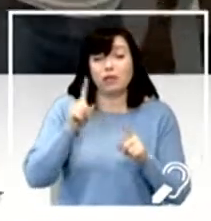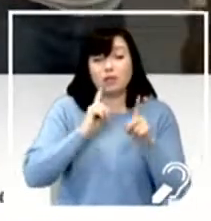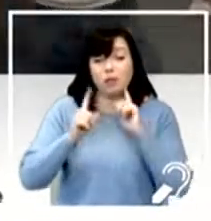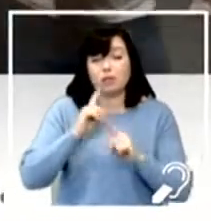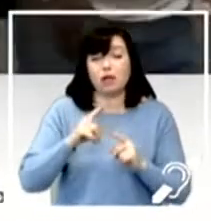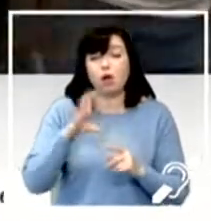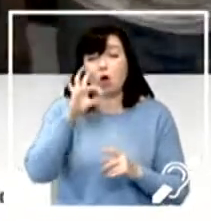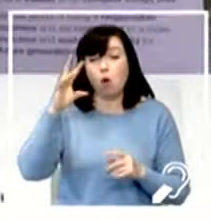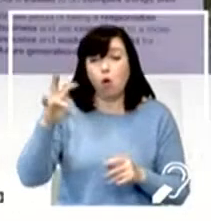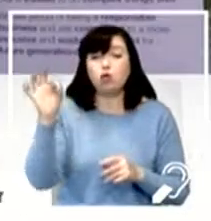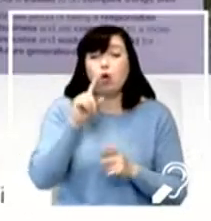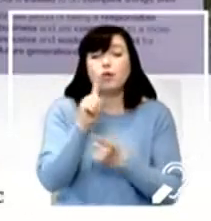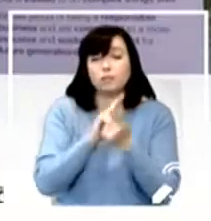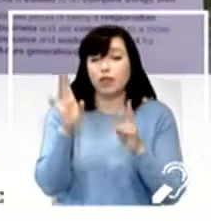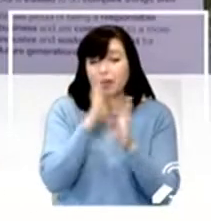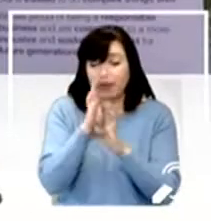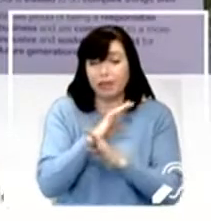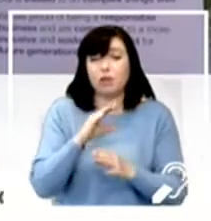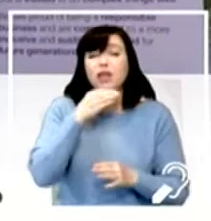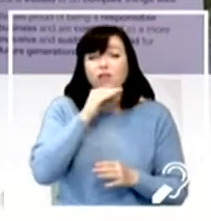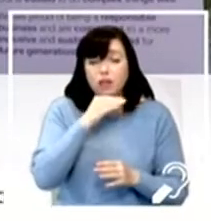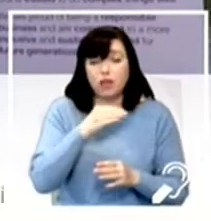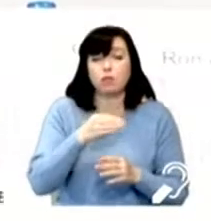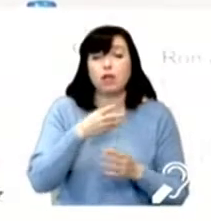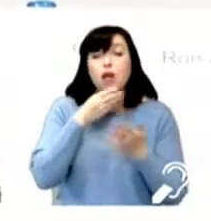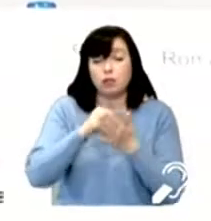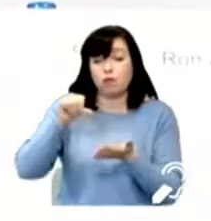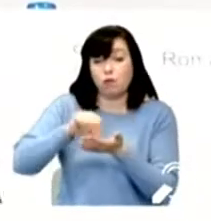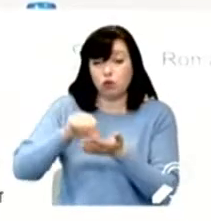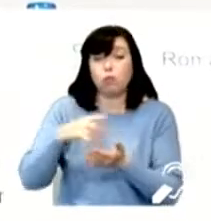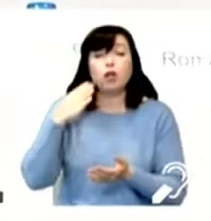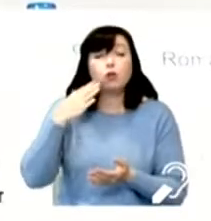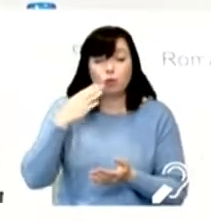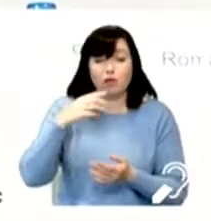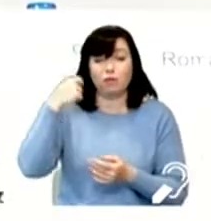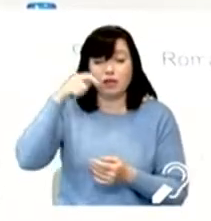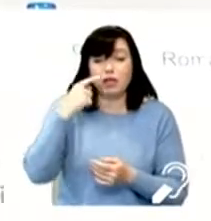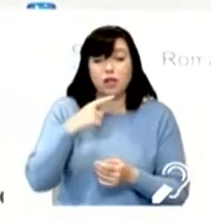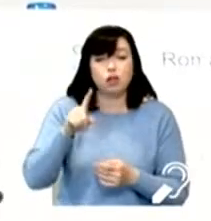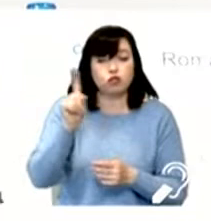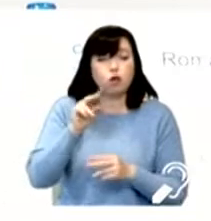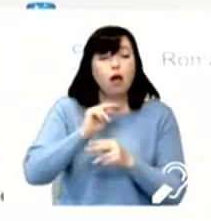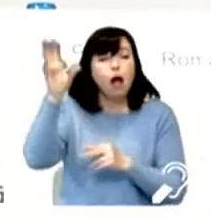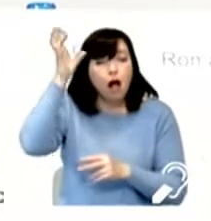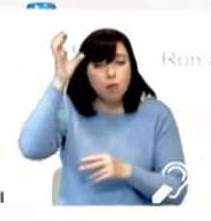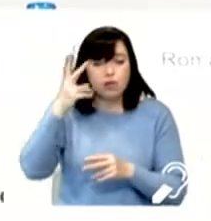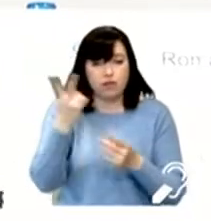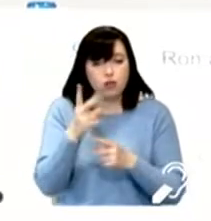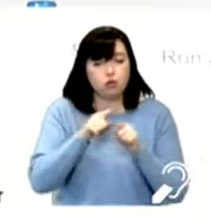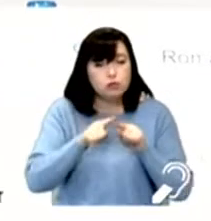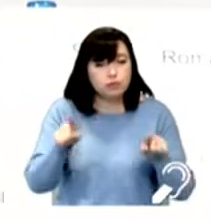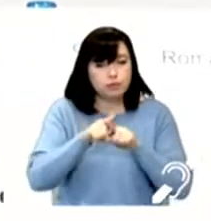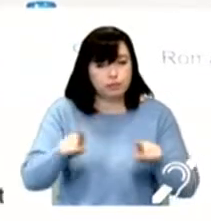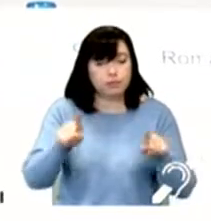Conferinței Națiunilor Unite privind schimbările climatice din Egipt. În discursul său, șeful statului român a subliniat că educația ar putea fi o soluție pentru